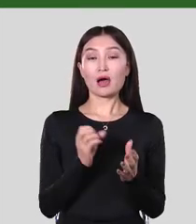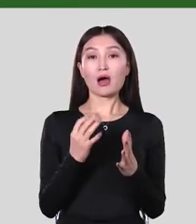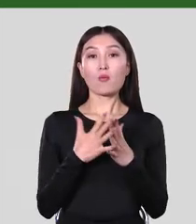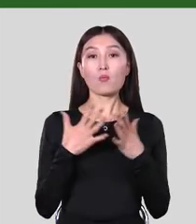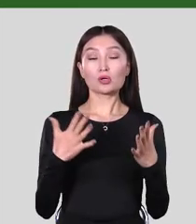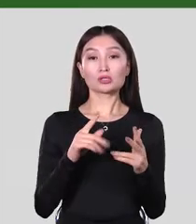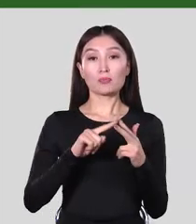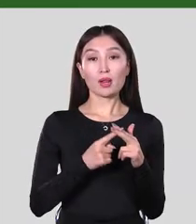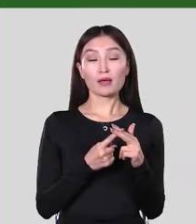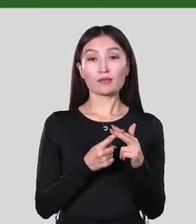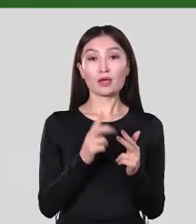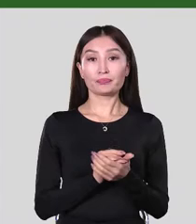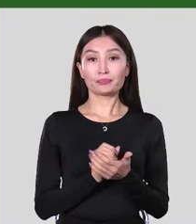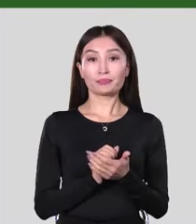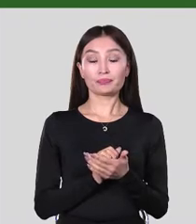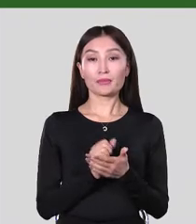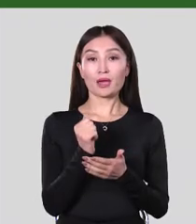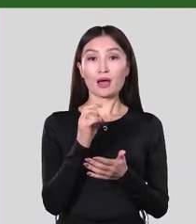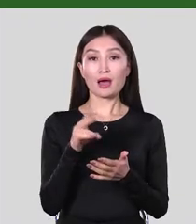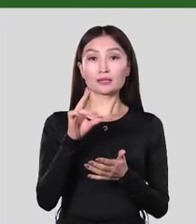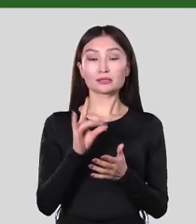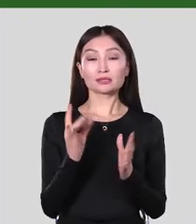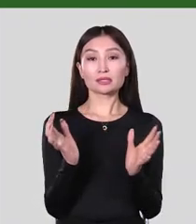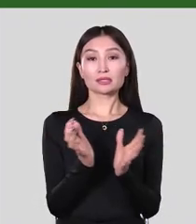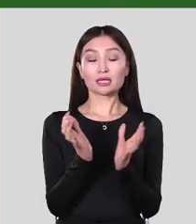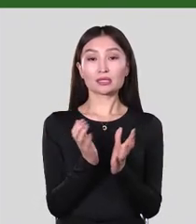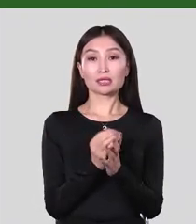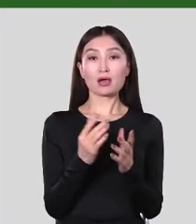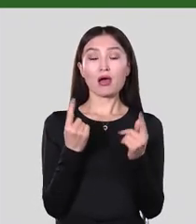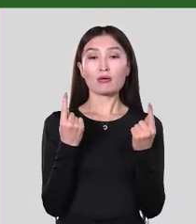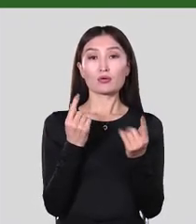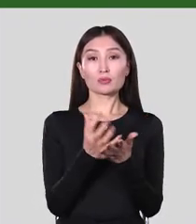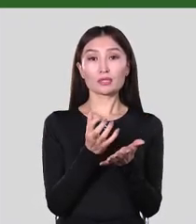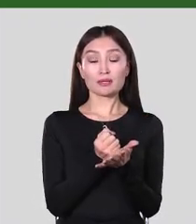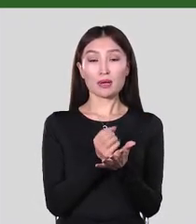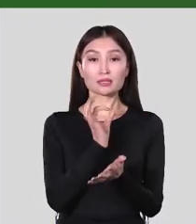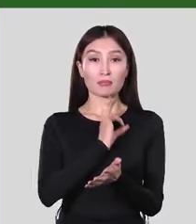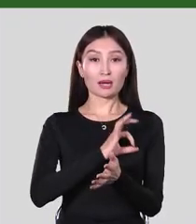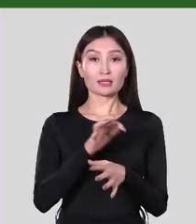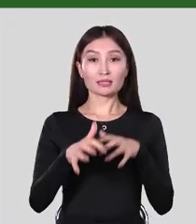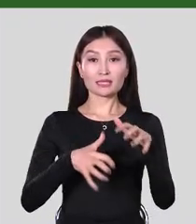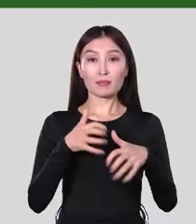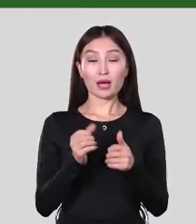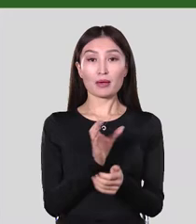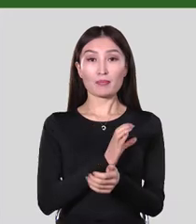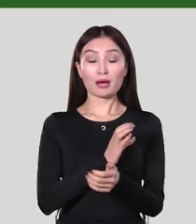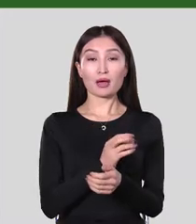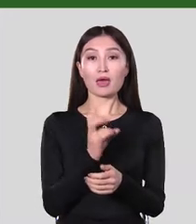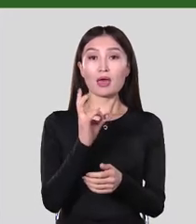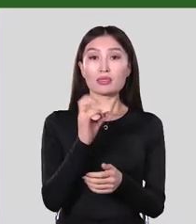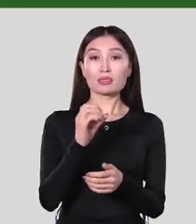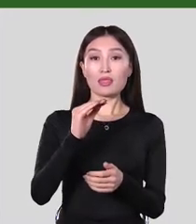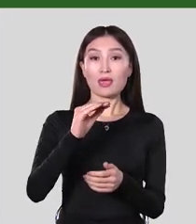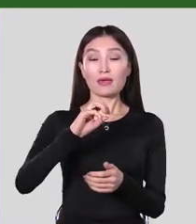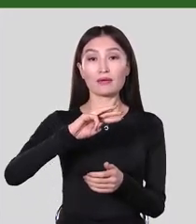больше половины в Боливии. Анды хранят огромные запасы полезных ископаемых. Нефть